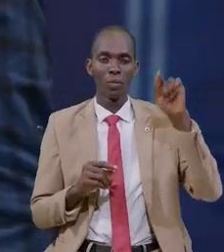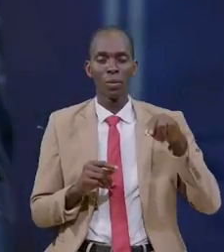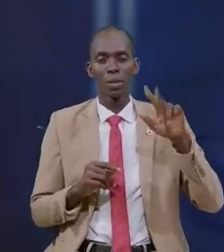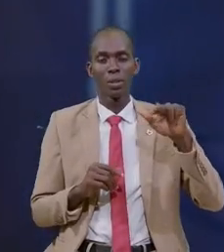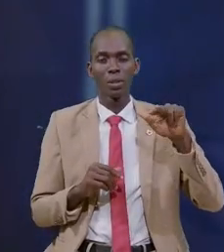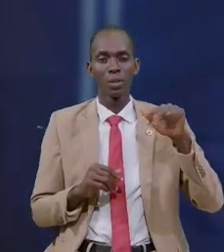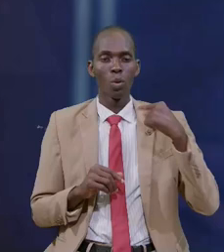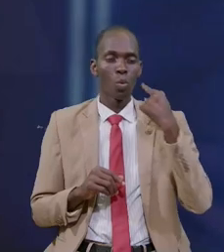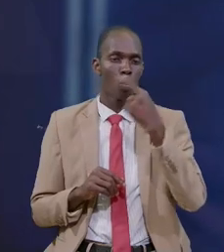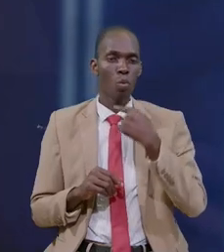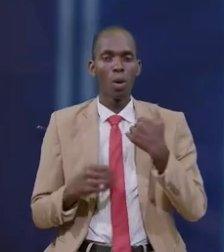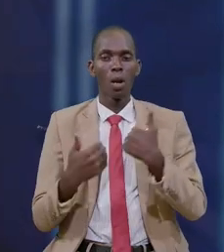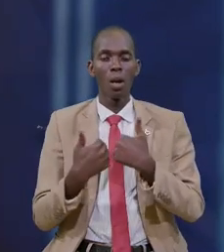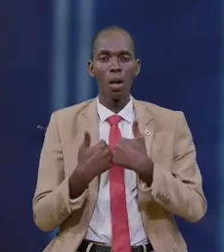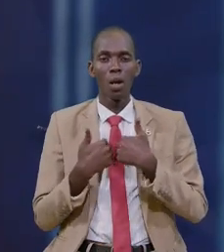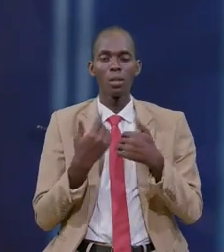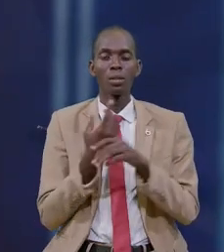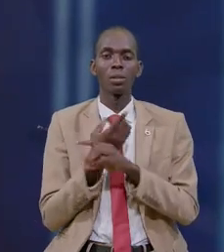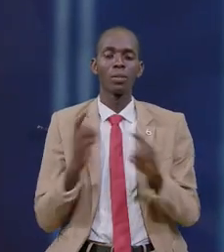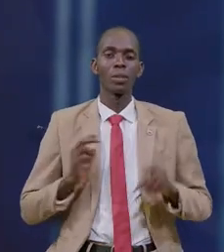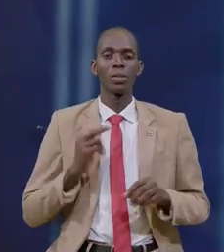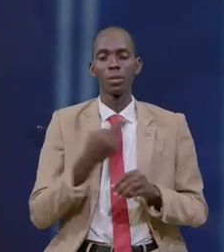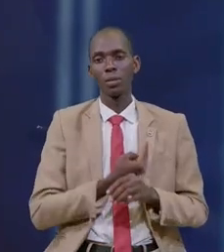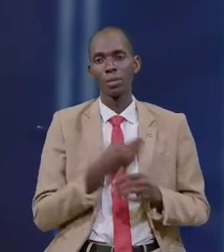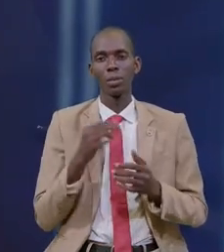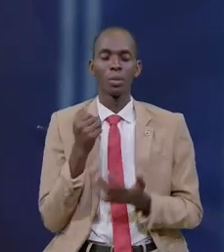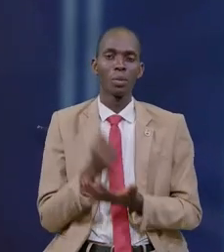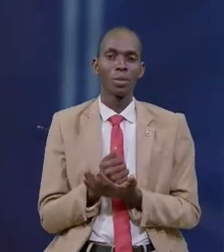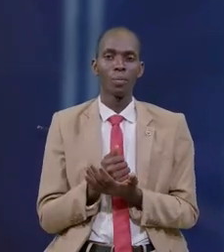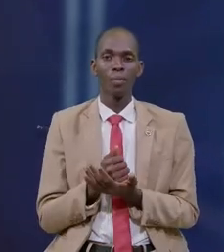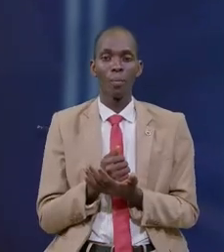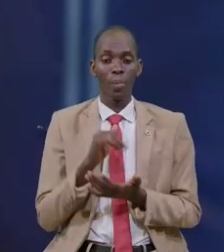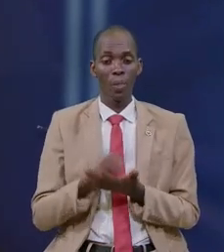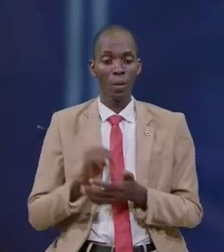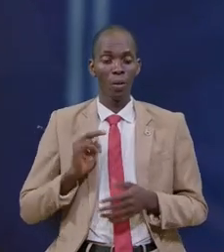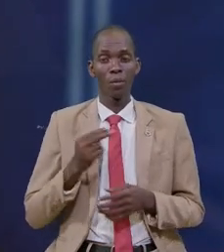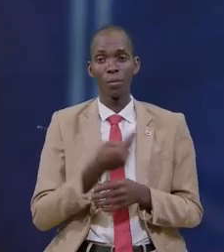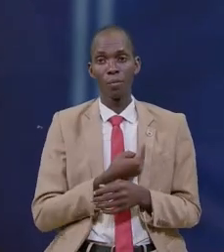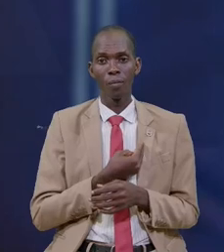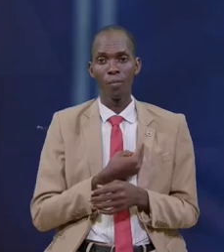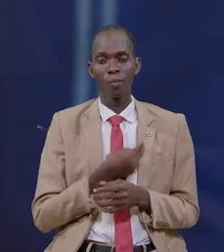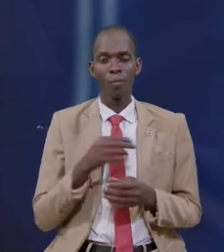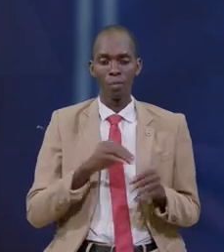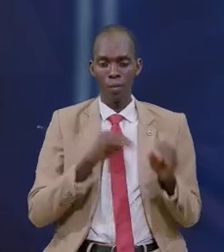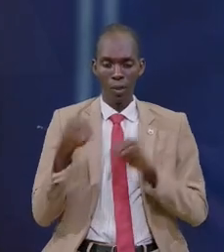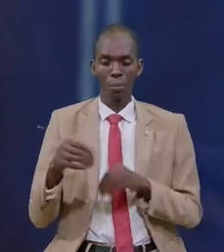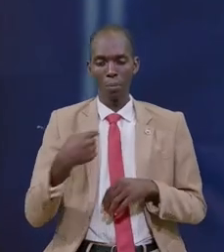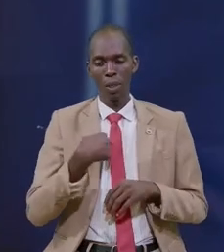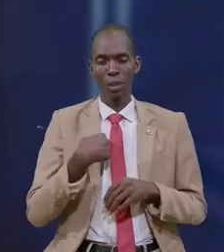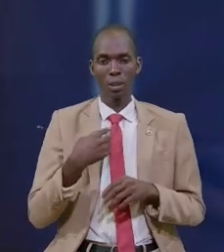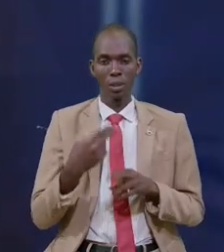13, qui nous a délivrés? C'est nous, mais moi,